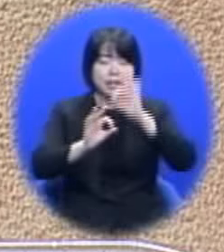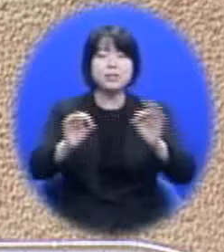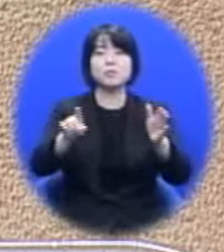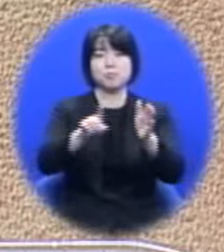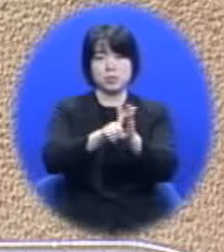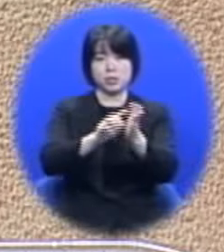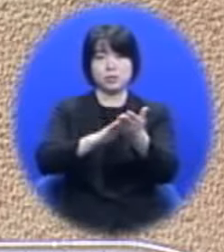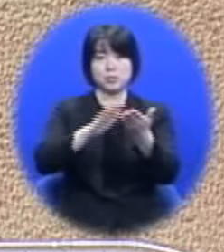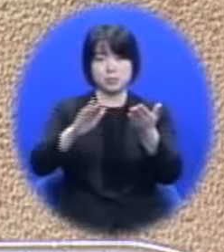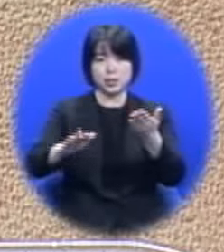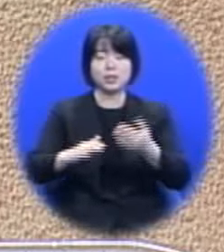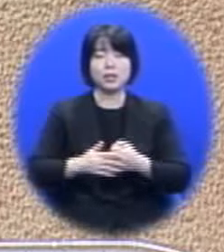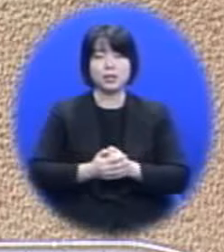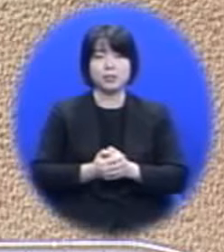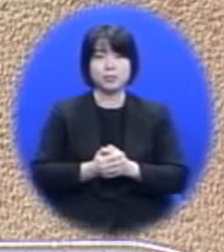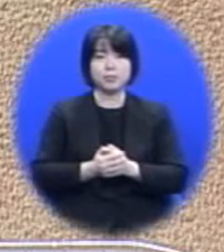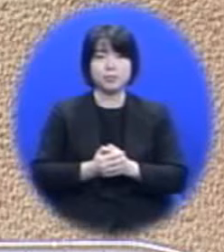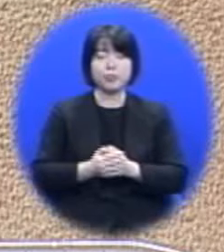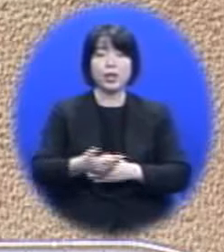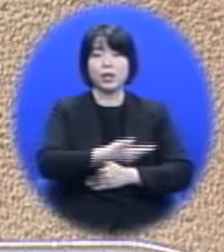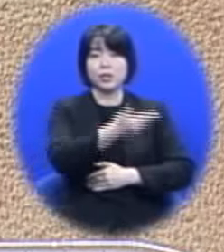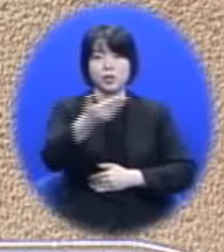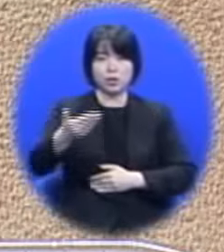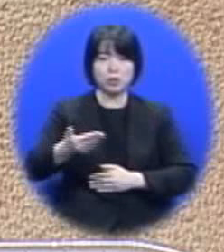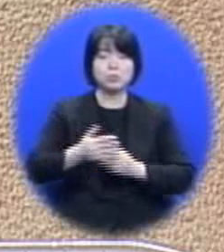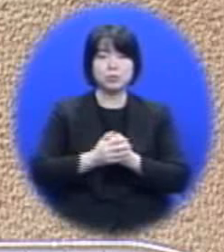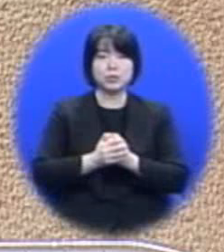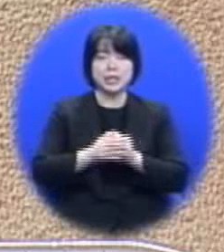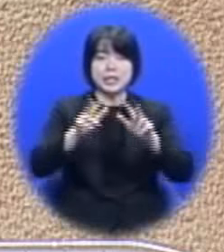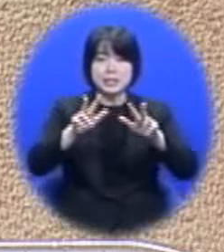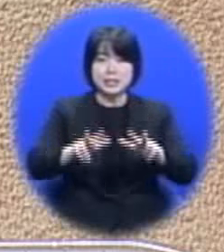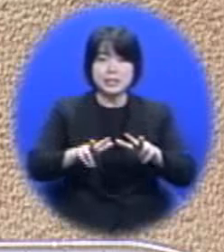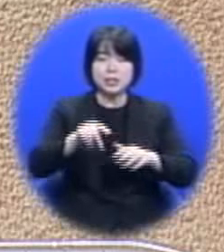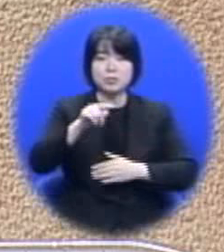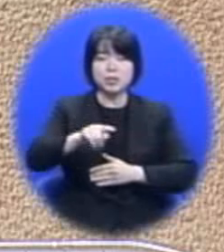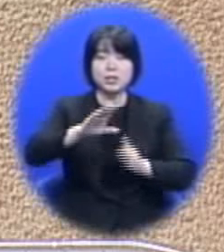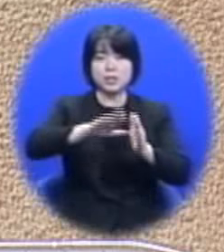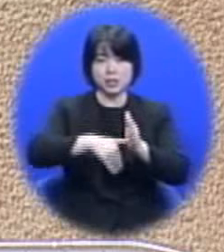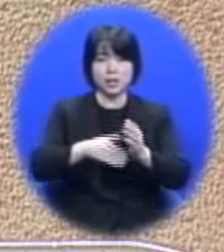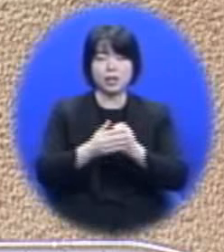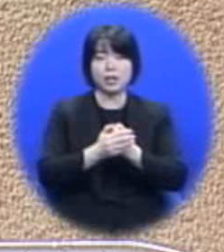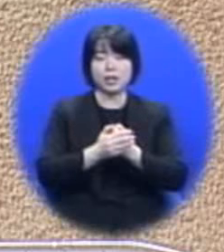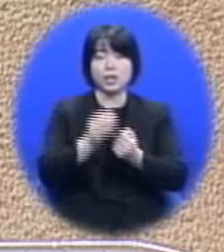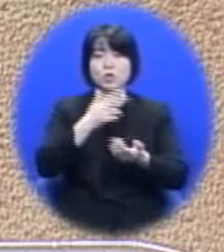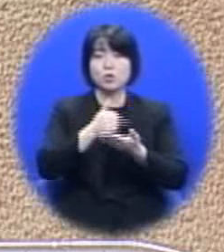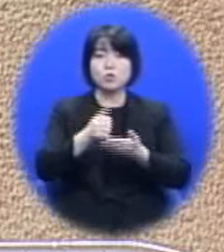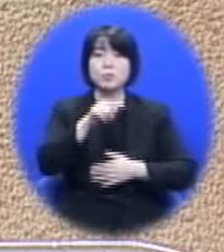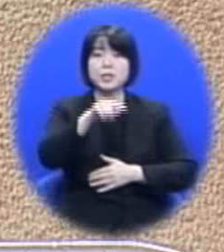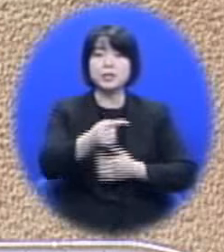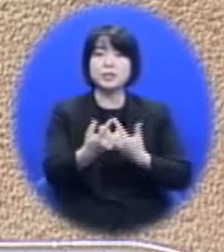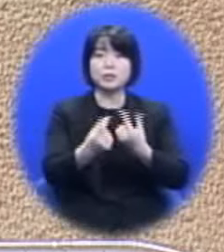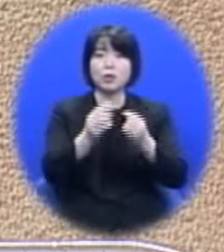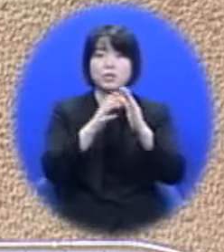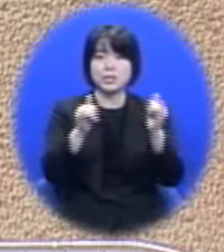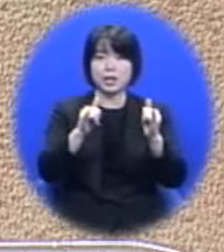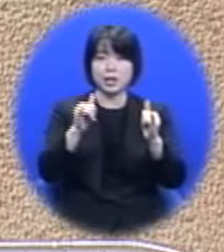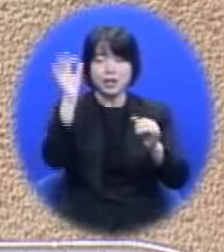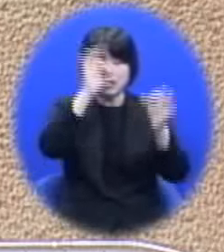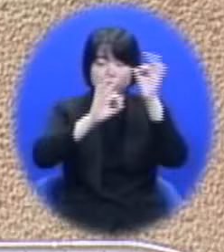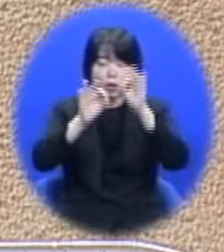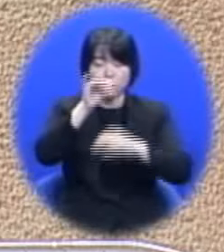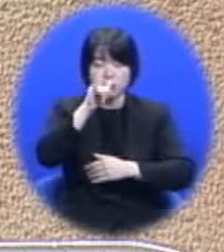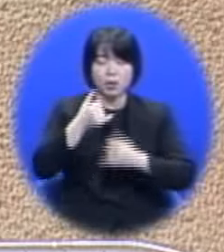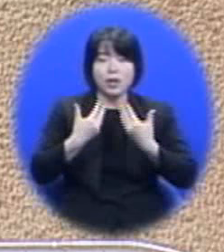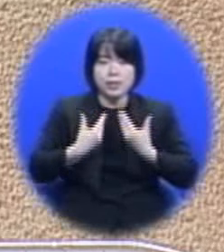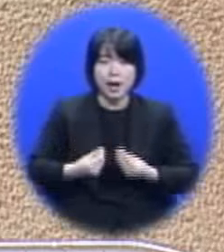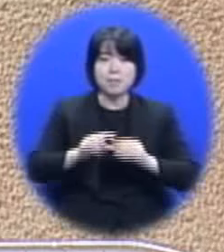믿음이었어요. 여러분, 지금 이 시국에 주님이 바로 그와 같은 사람을 찾으세요. 낭망하지 않는